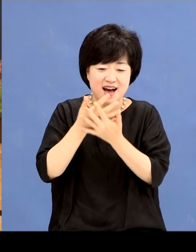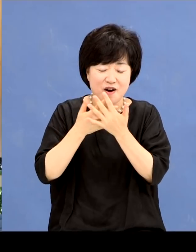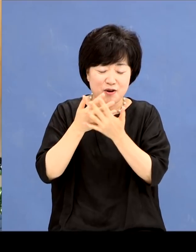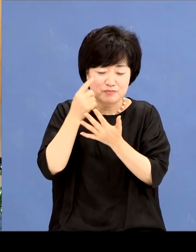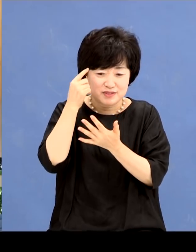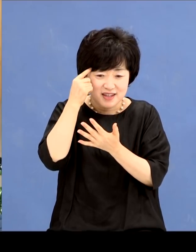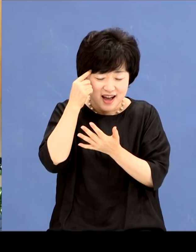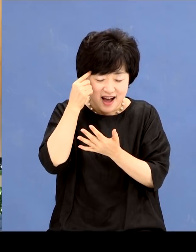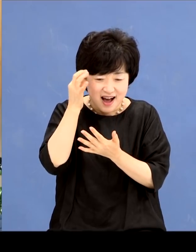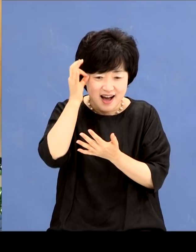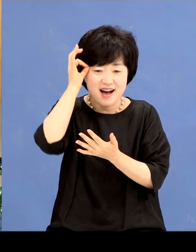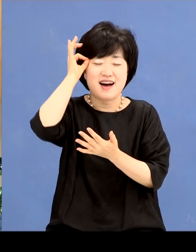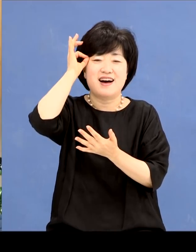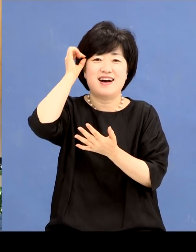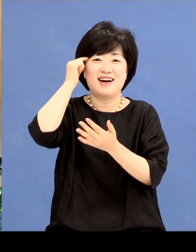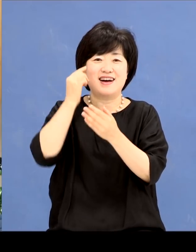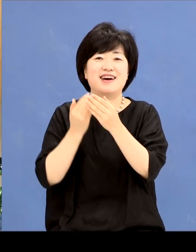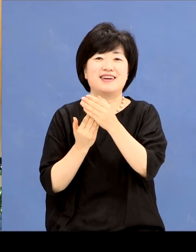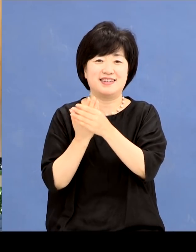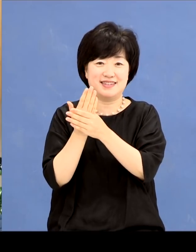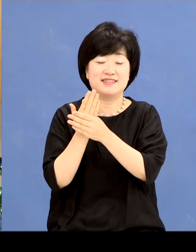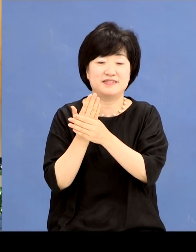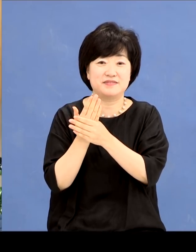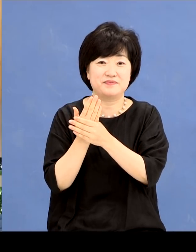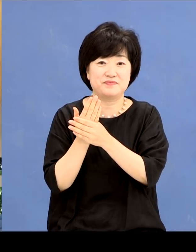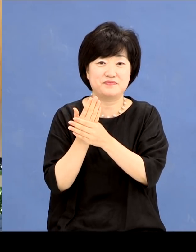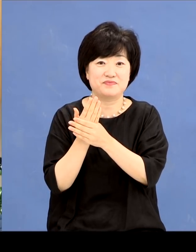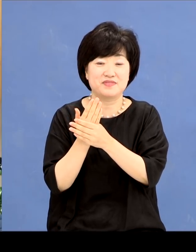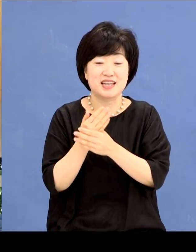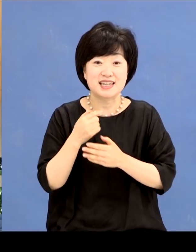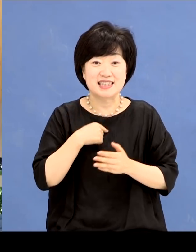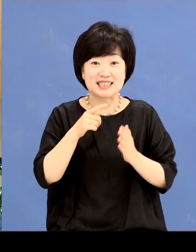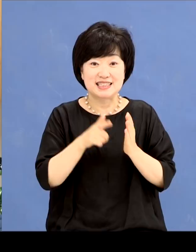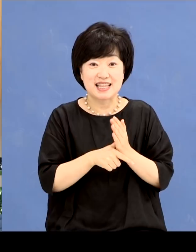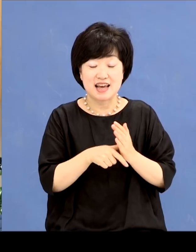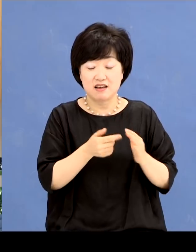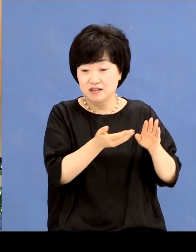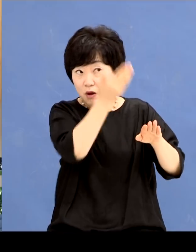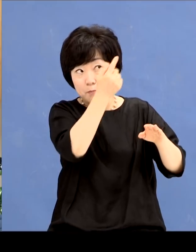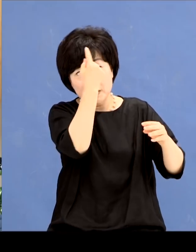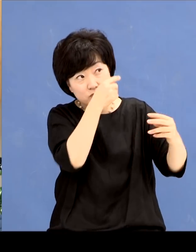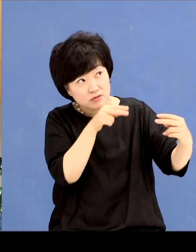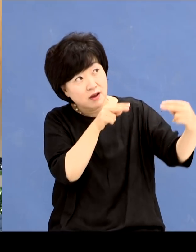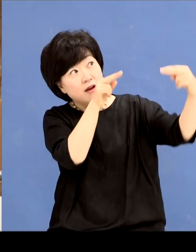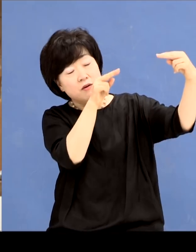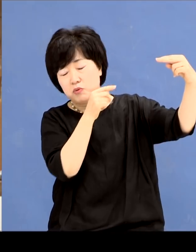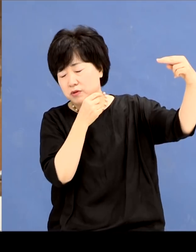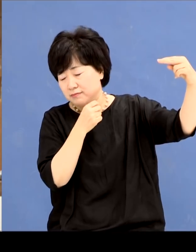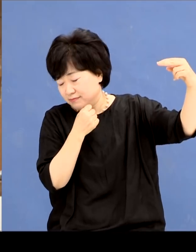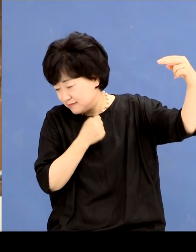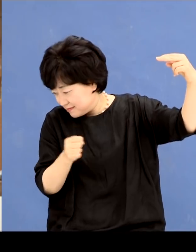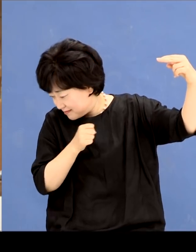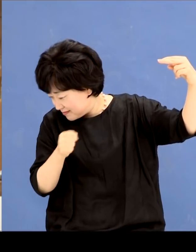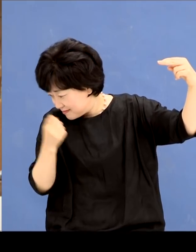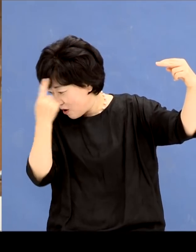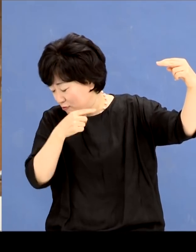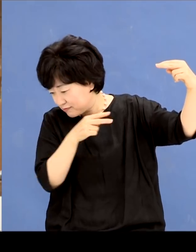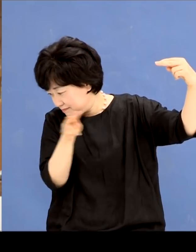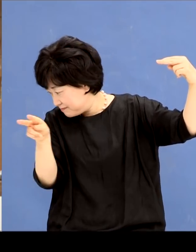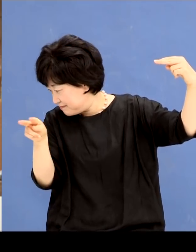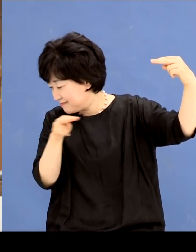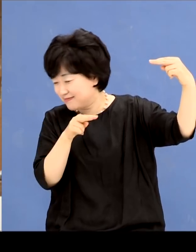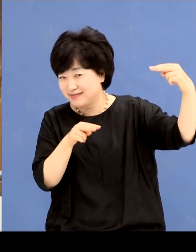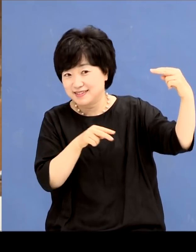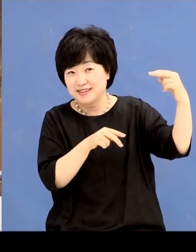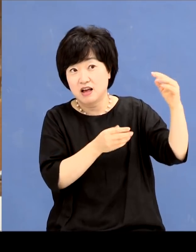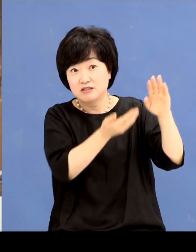그러면서 그때 저희가 어떠한 경험을 했냐면요. 네. 저희는 선배들의 눈조차 이렇게 똑바로 쳐다보지 못했거든요. 네네. 그러니까